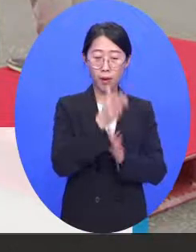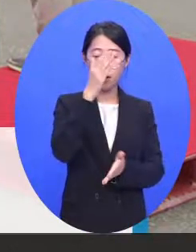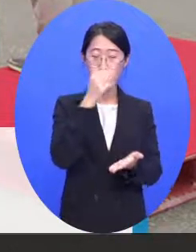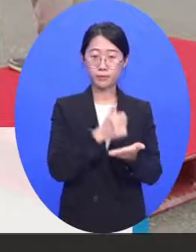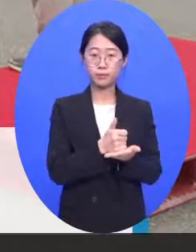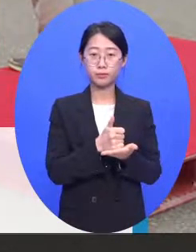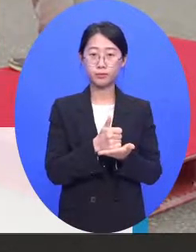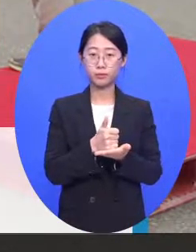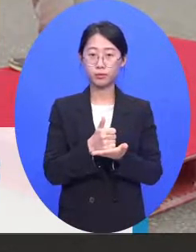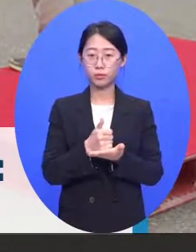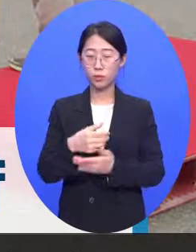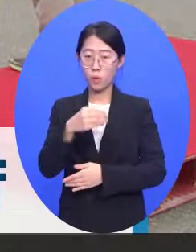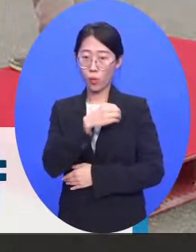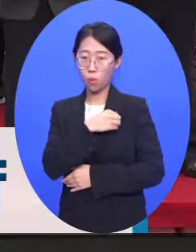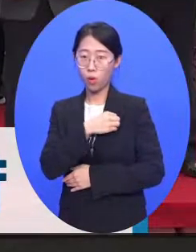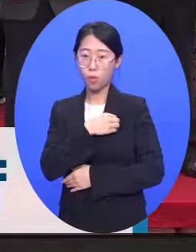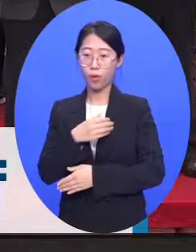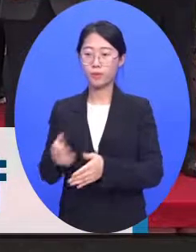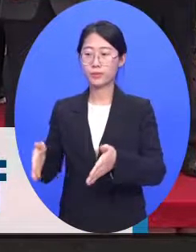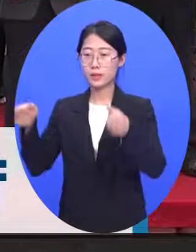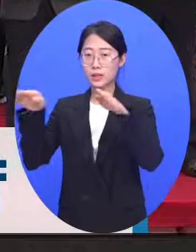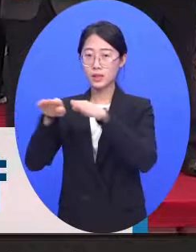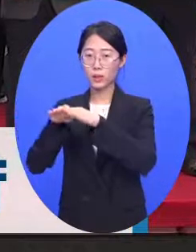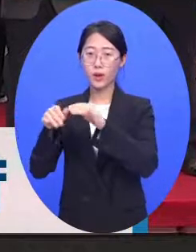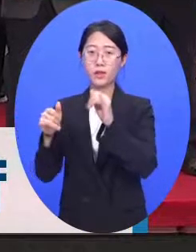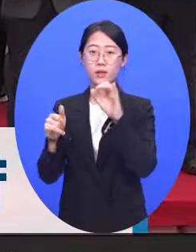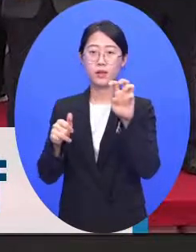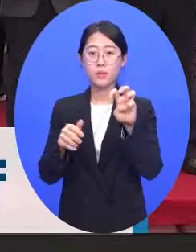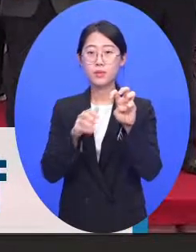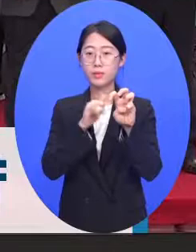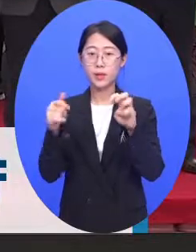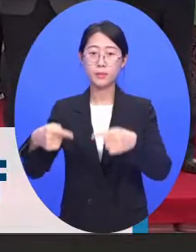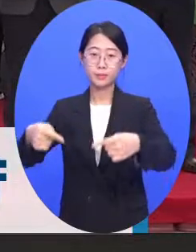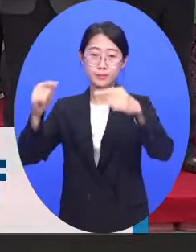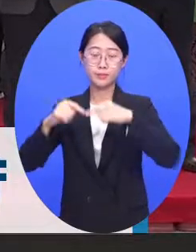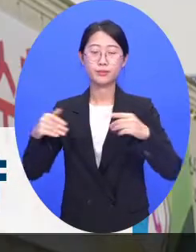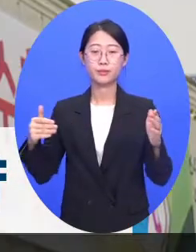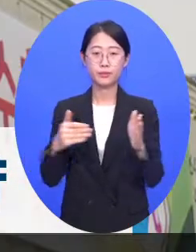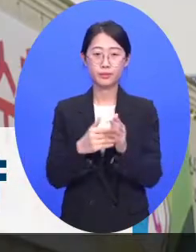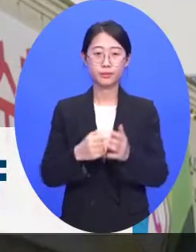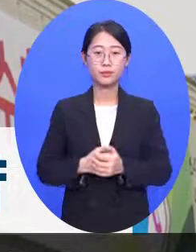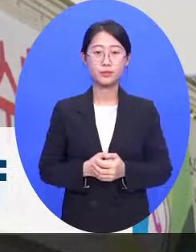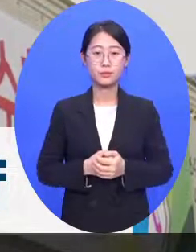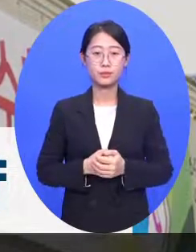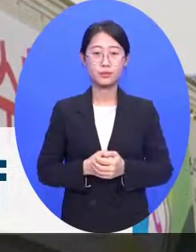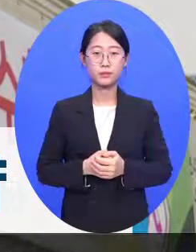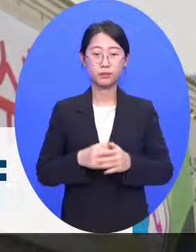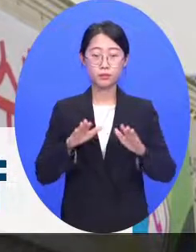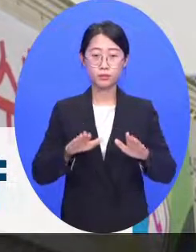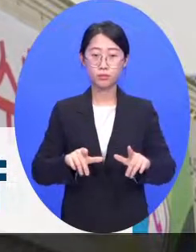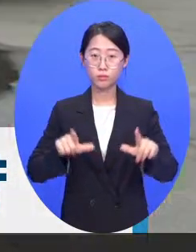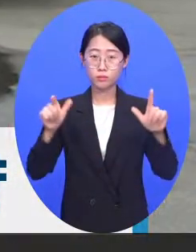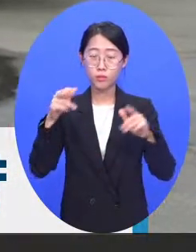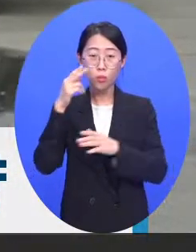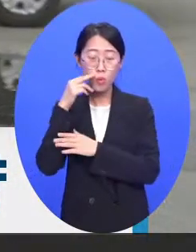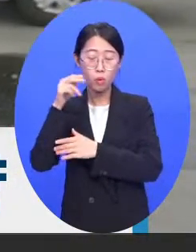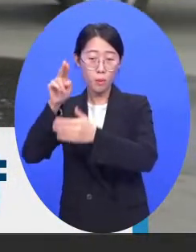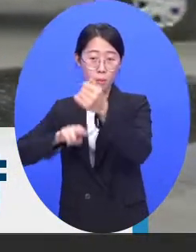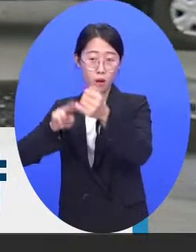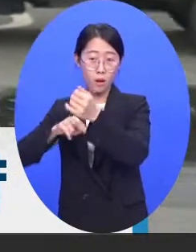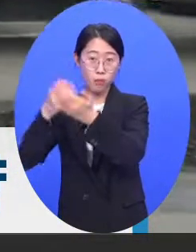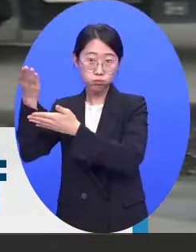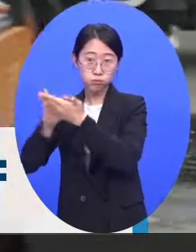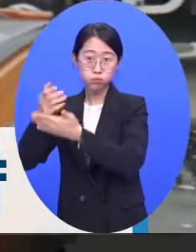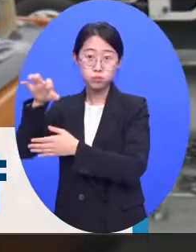이번 행사는 박상돈 천안시장, 조합원, 수출 관계기관 등 30여 명이 참석한 가운데 진행됐는데요. 이날